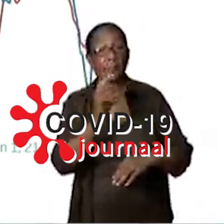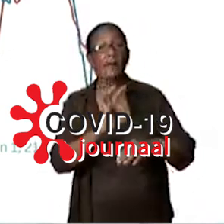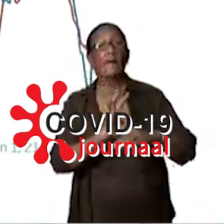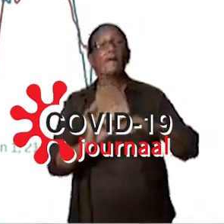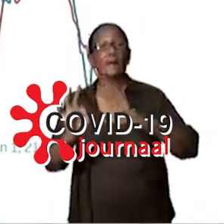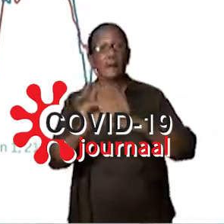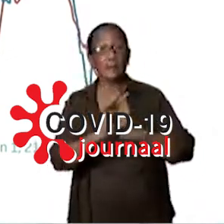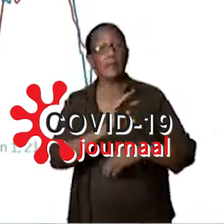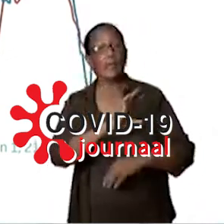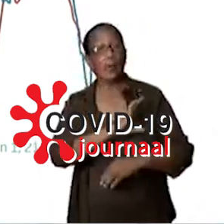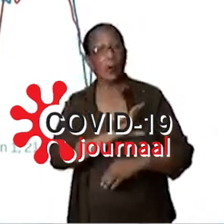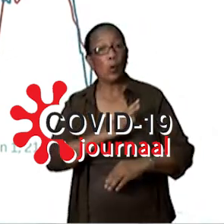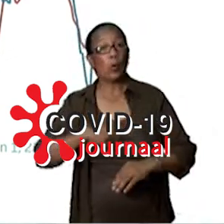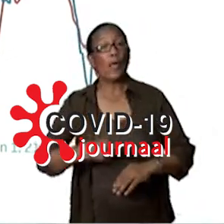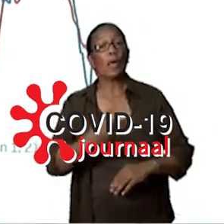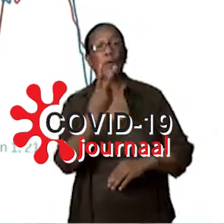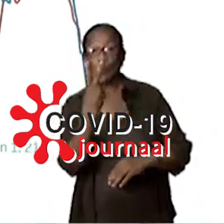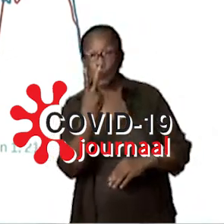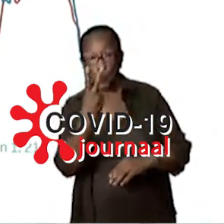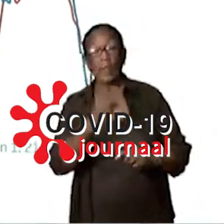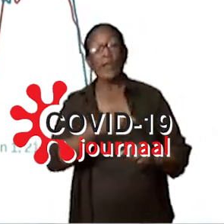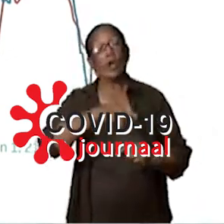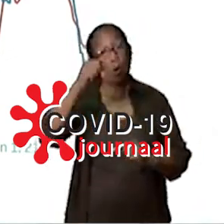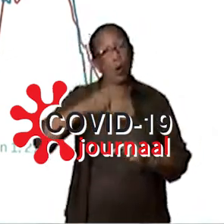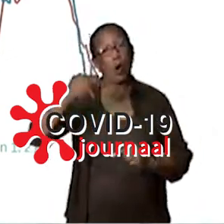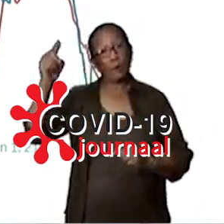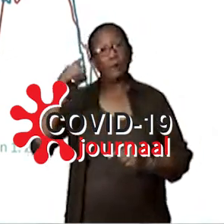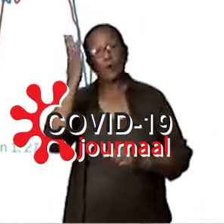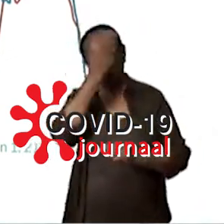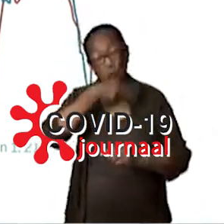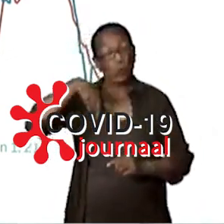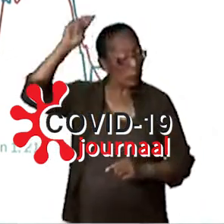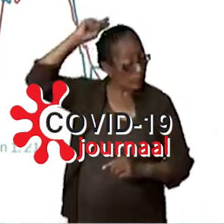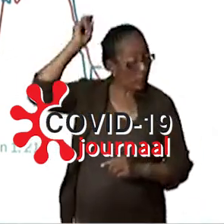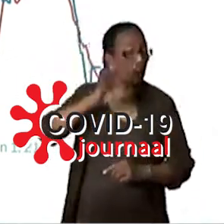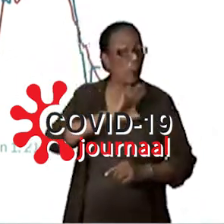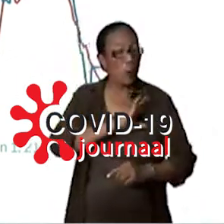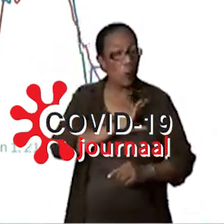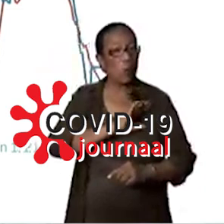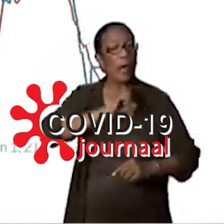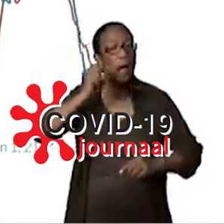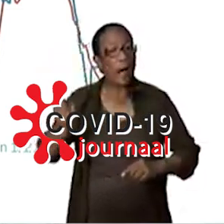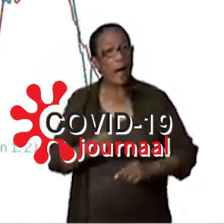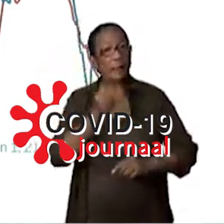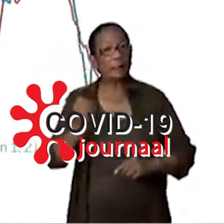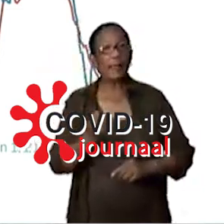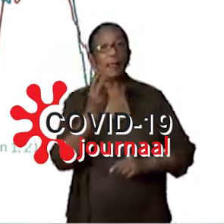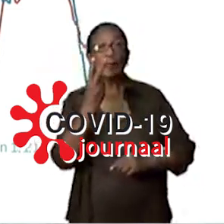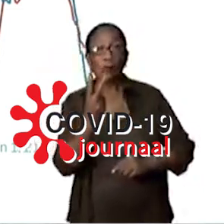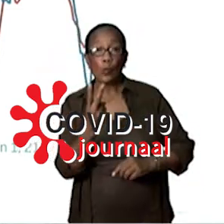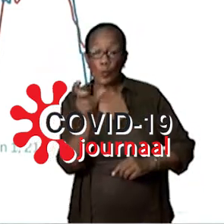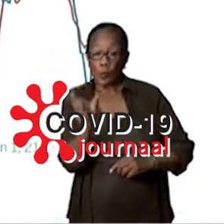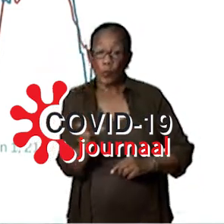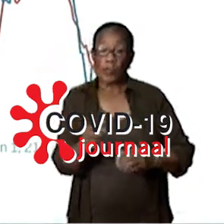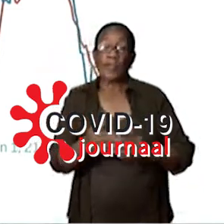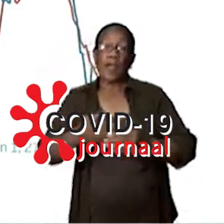Frans-Guyana ook twee golven heeft gehad, wij ook. Wij zijn altijd ongeveer 2 weken achter